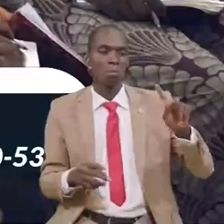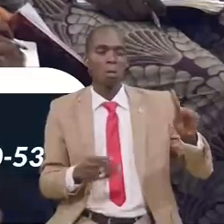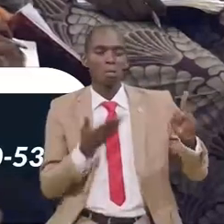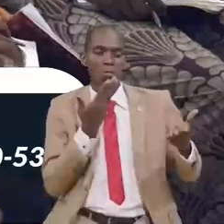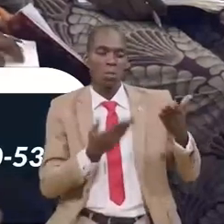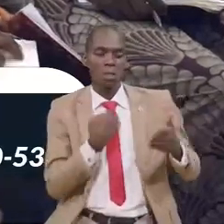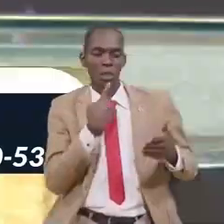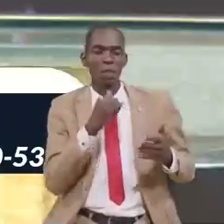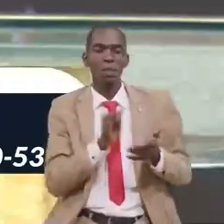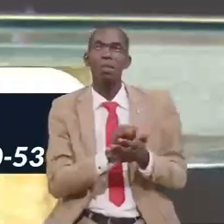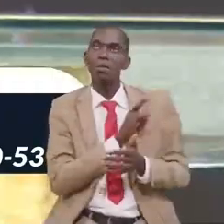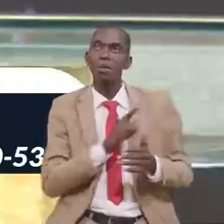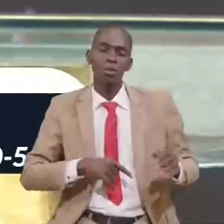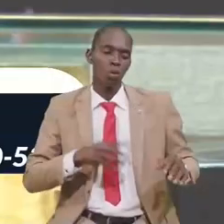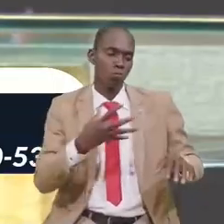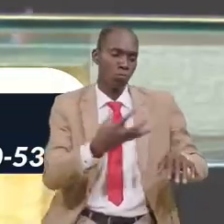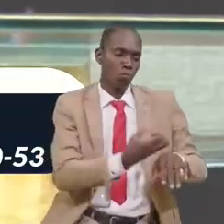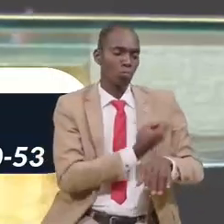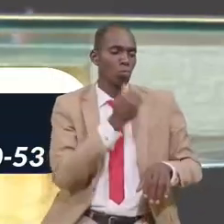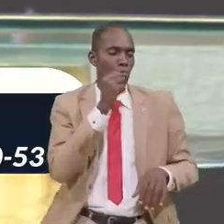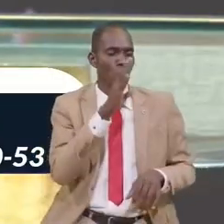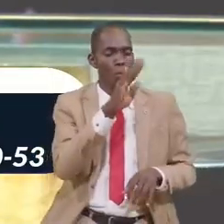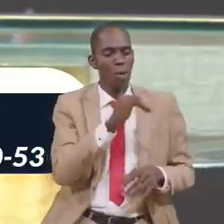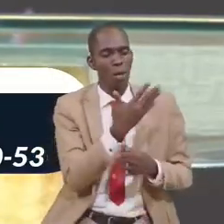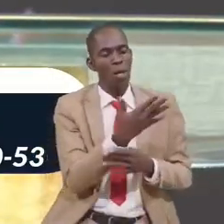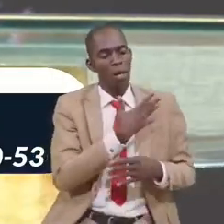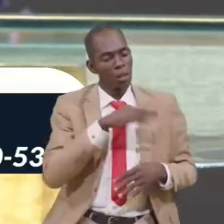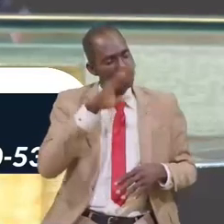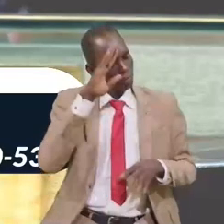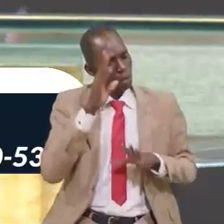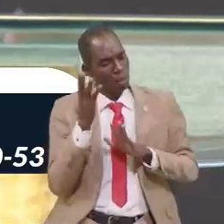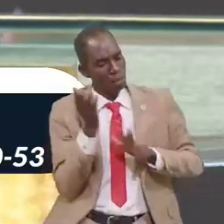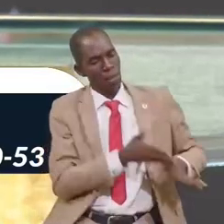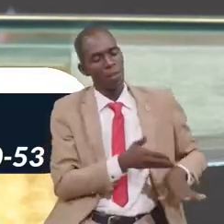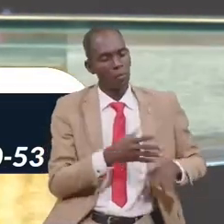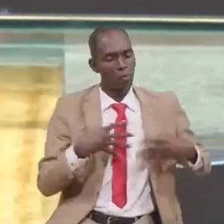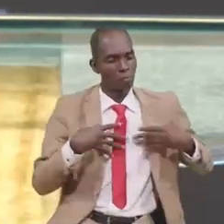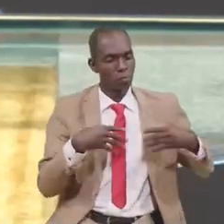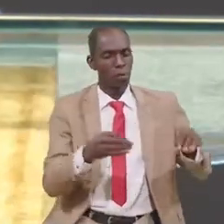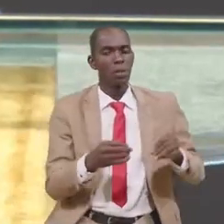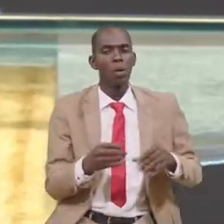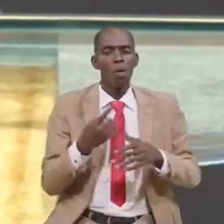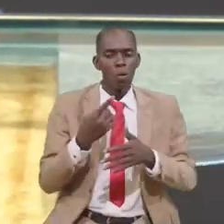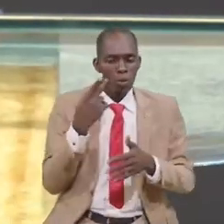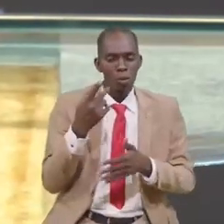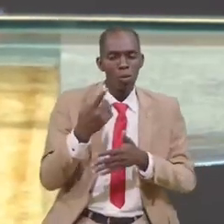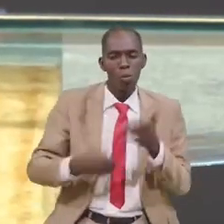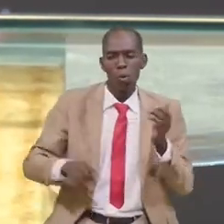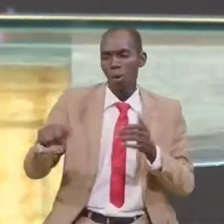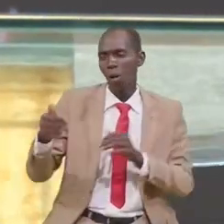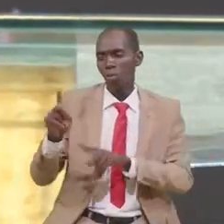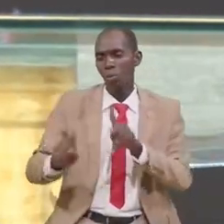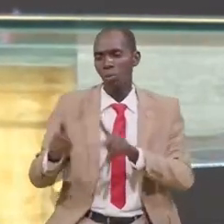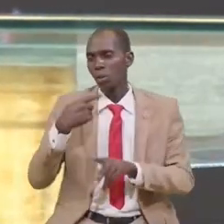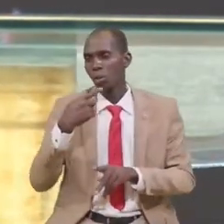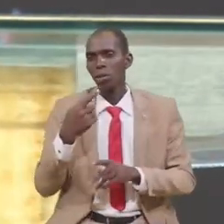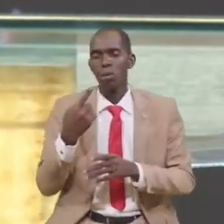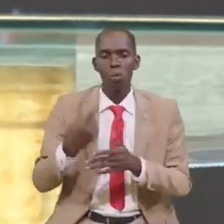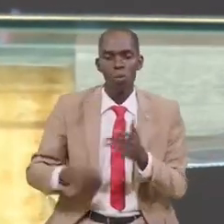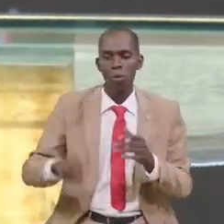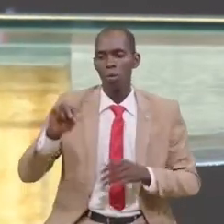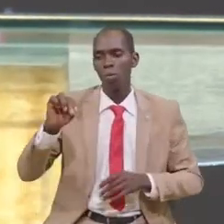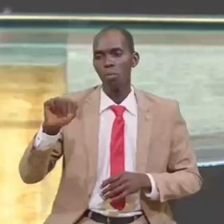l'a pris par la main et la fièvre l'a quitté. Mais voyons ce que les autres ont dit, ce que les autres évangélistes ont